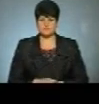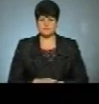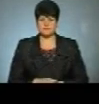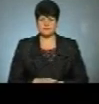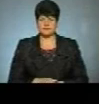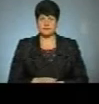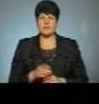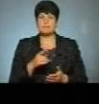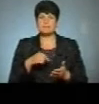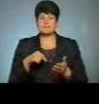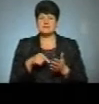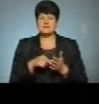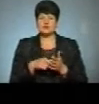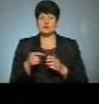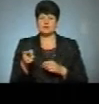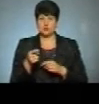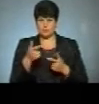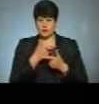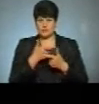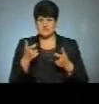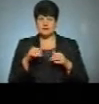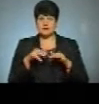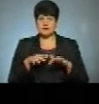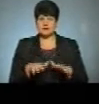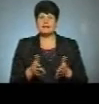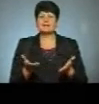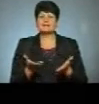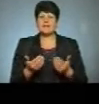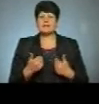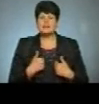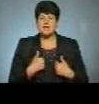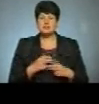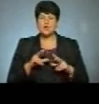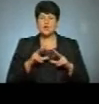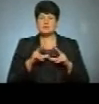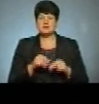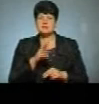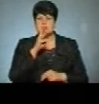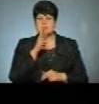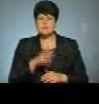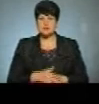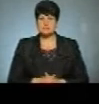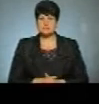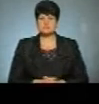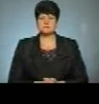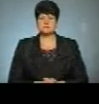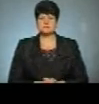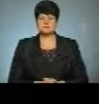Тернопіль, попереджувальна акція. Де наші підвищені зарплати?